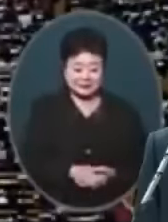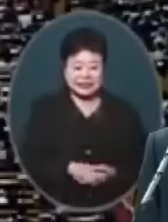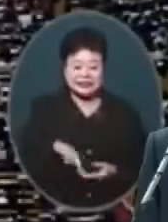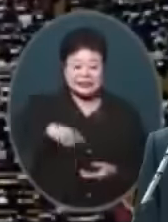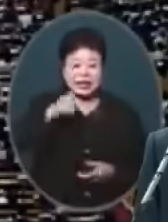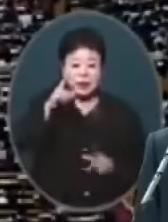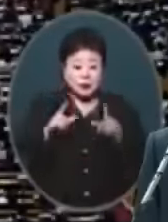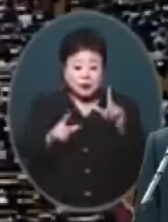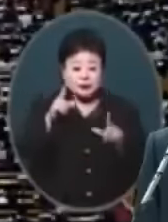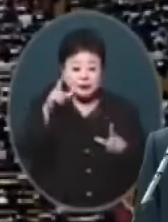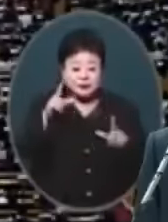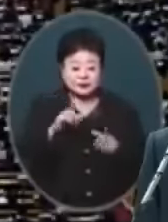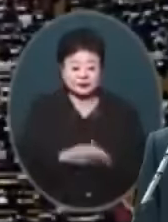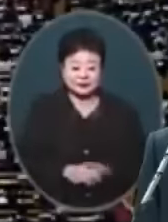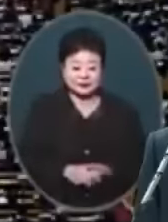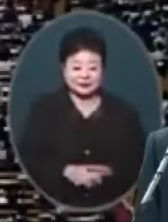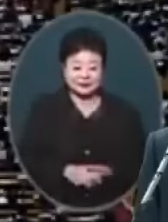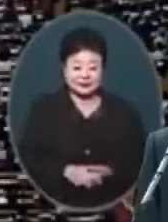자화상이